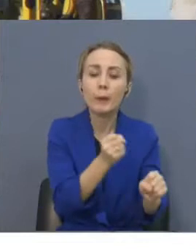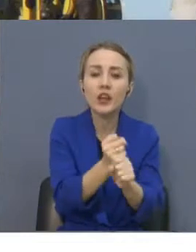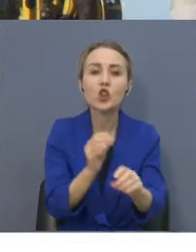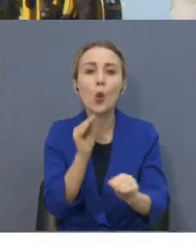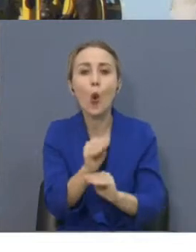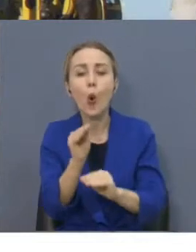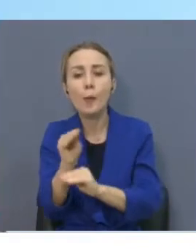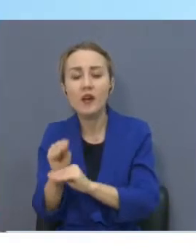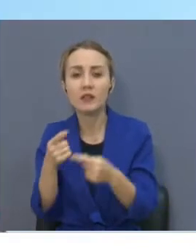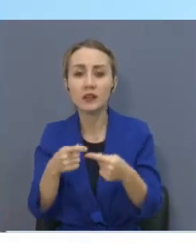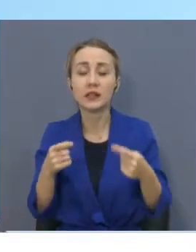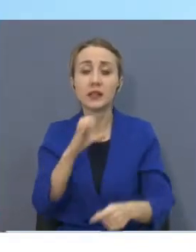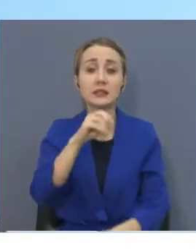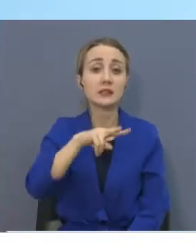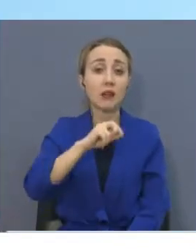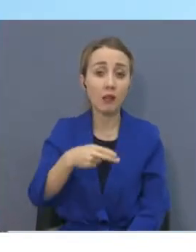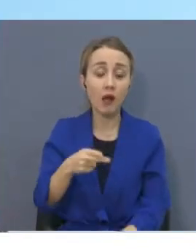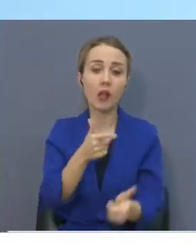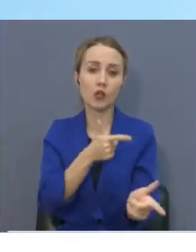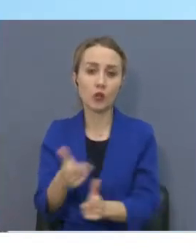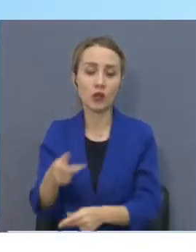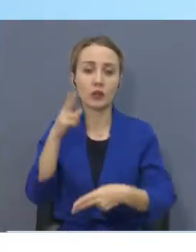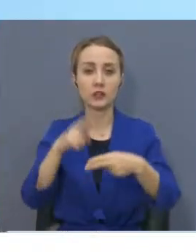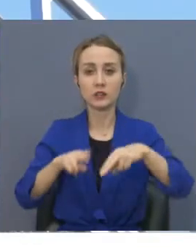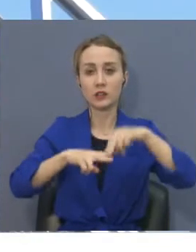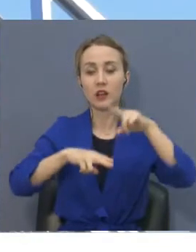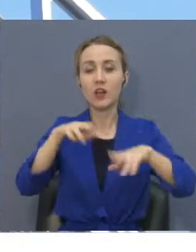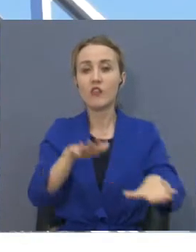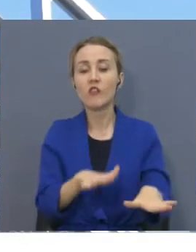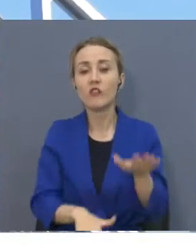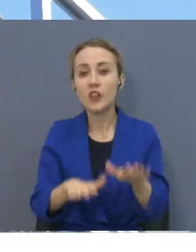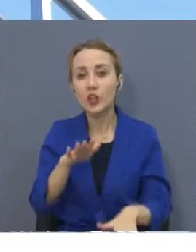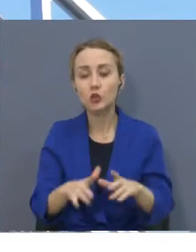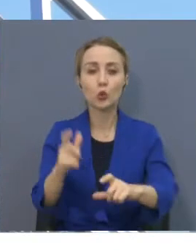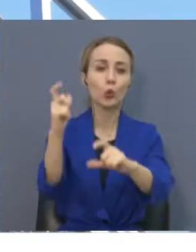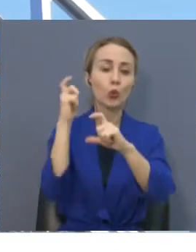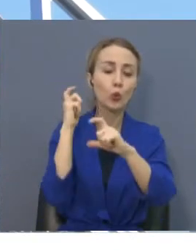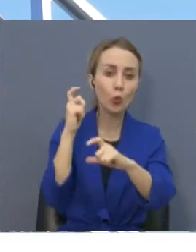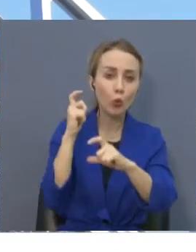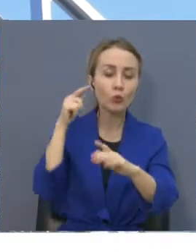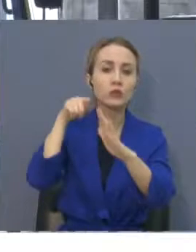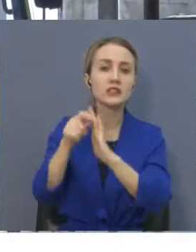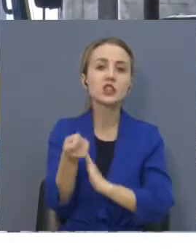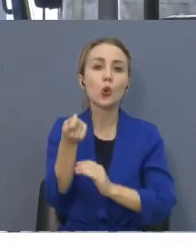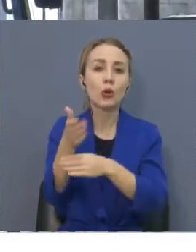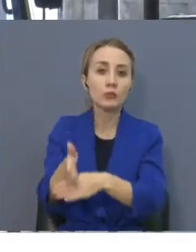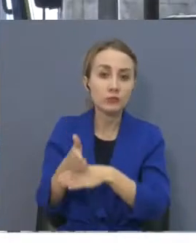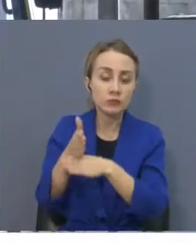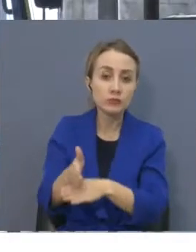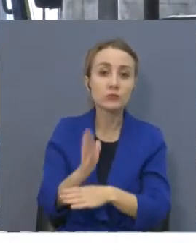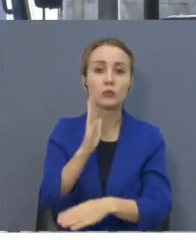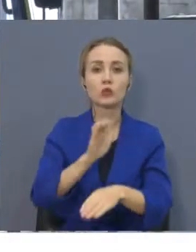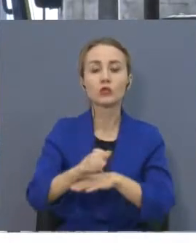добавками. Склады для хранения тоже готовы. Полностью завершено строительство весов и лабораторий для грузовиков, зернохранилищ. К слову, предприятие будет выпускать